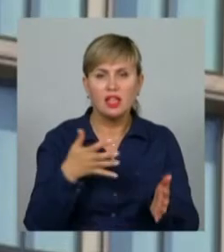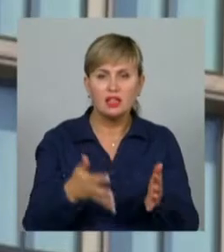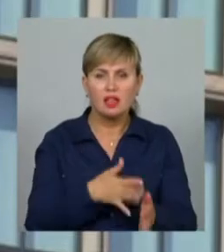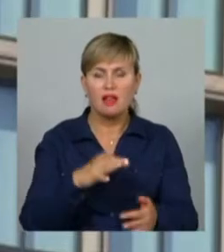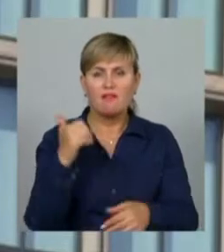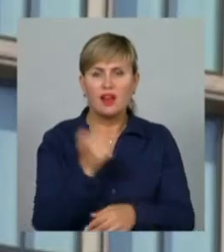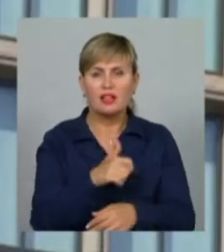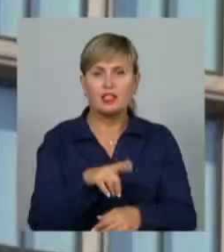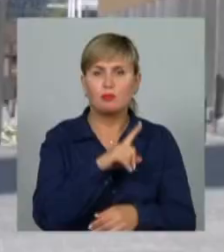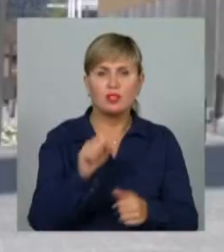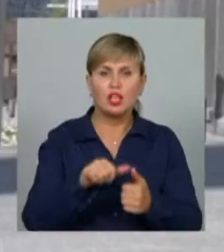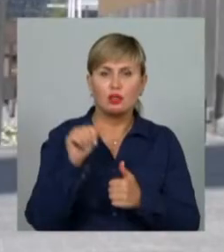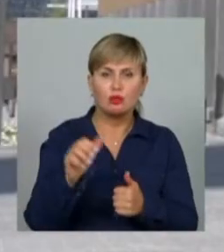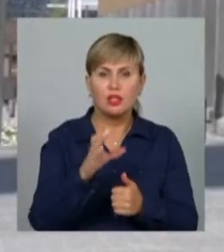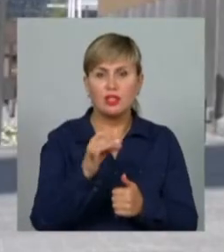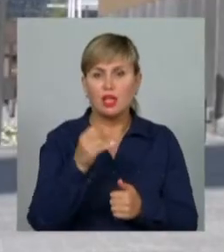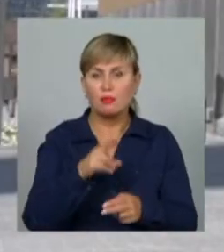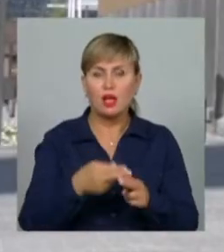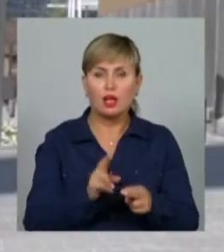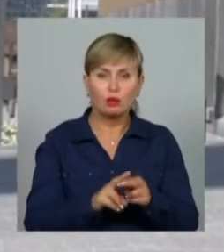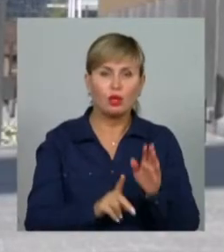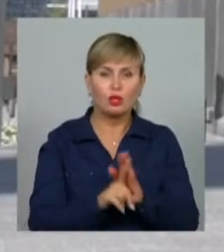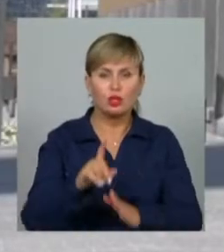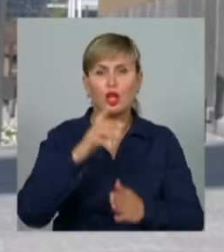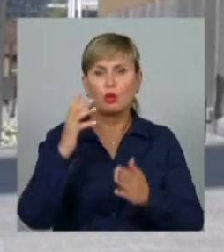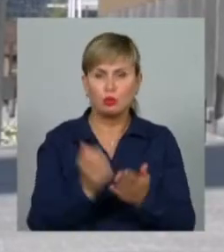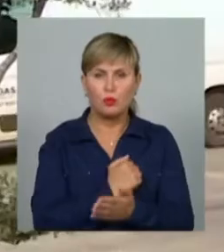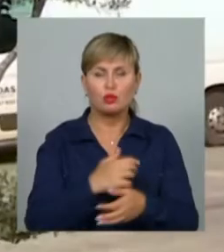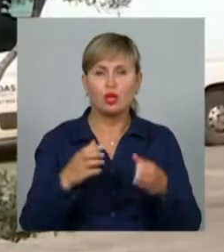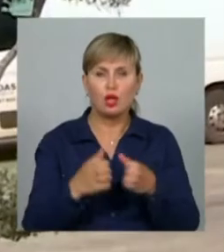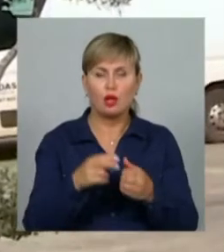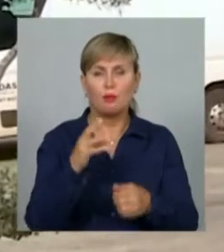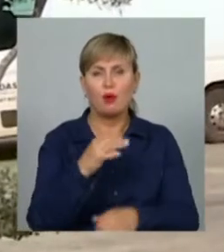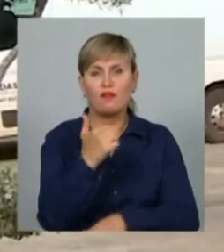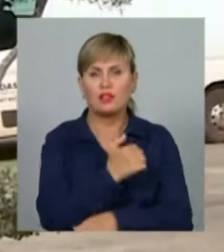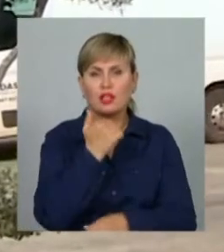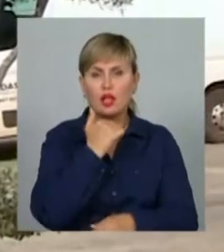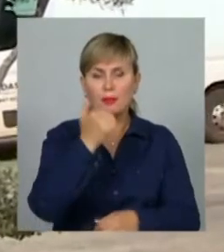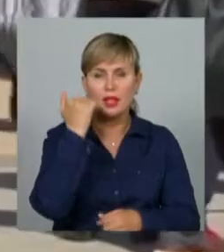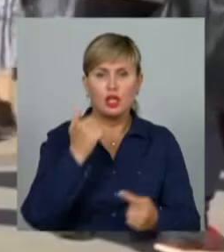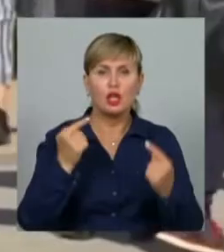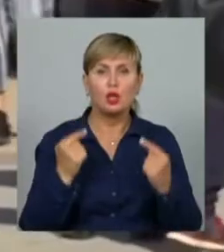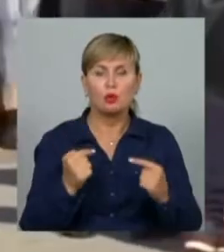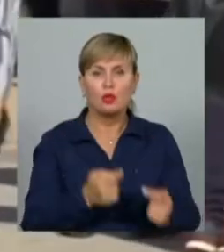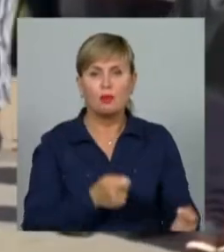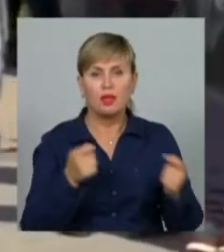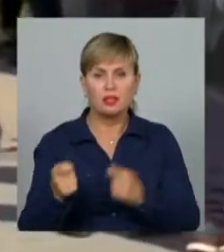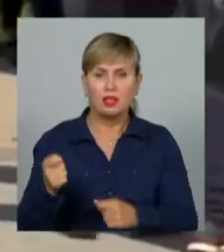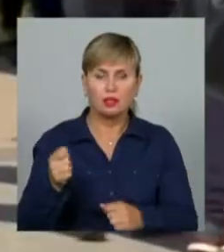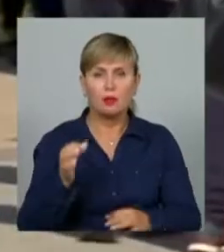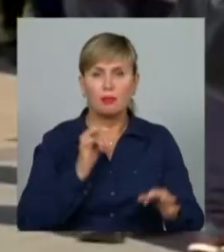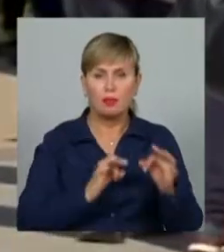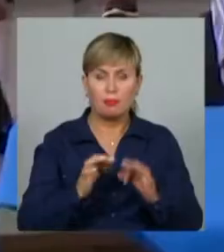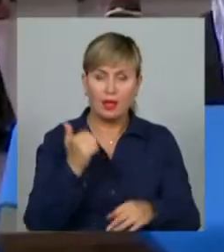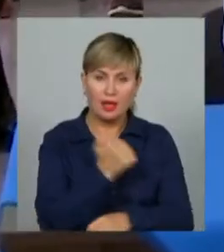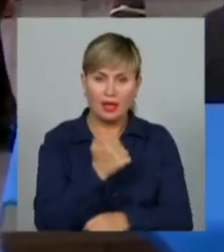в вакцинах, за исключением Сербии, которая начала успешную кампанию по вакцинации благодаря крупным поставкам препаратов Sinopharm